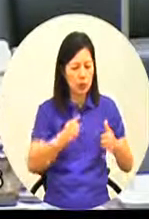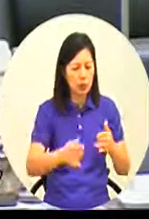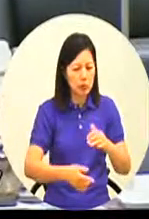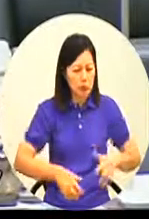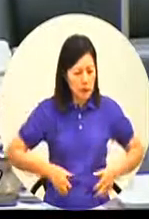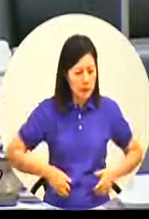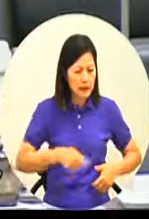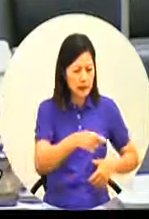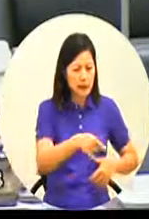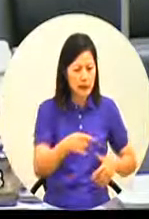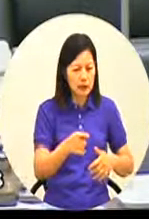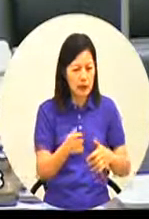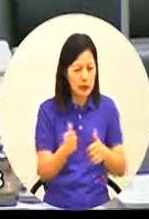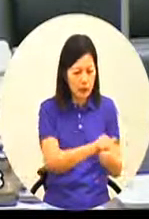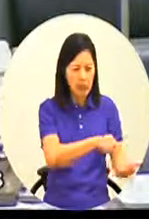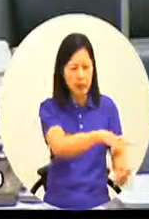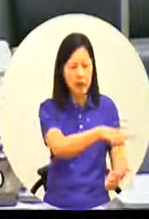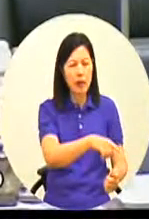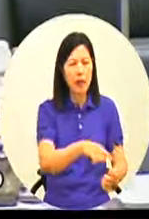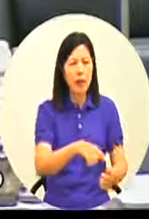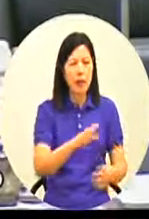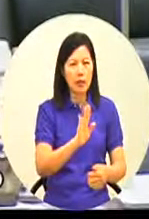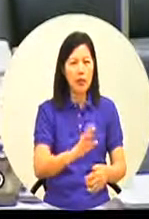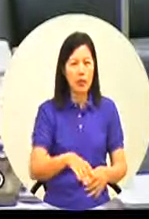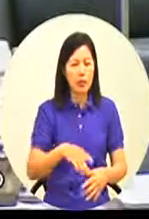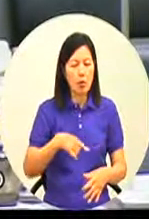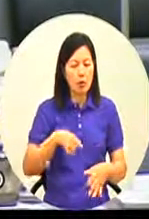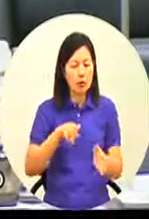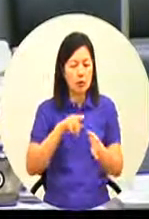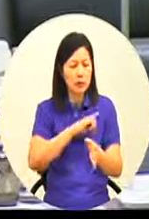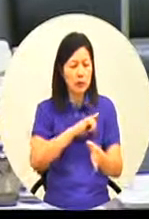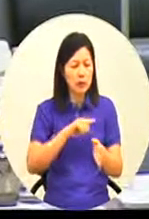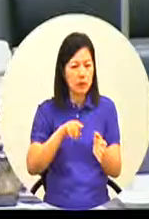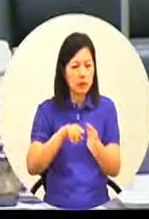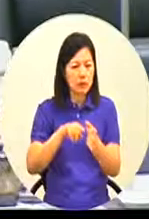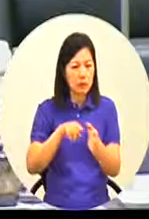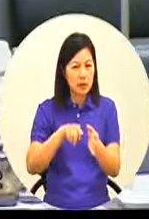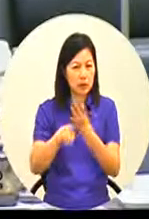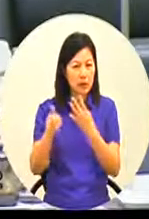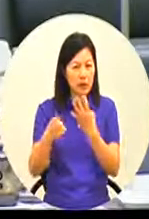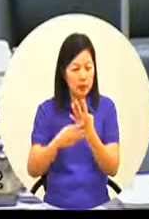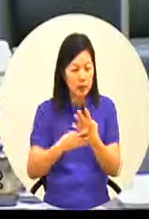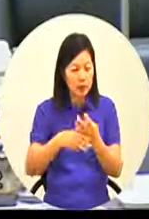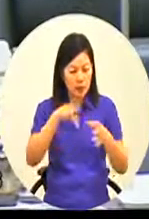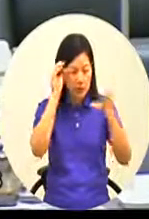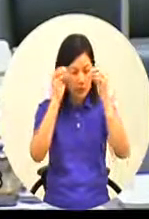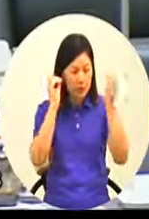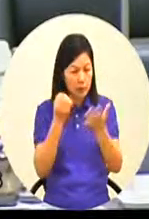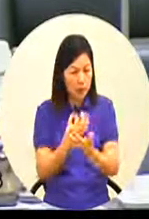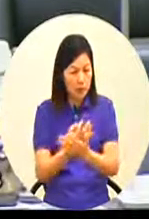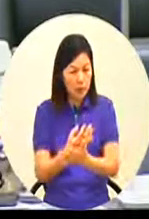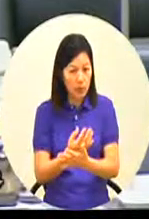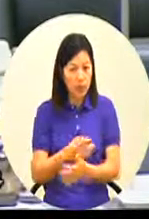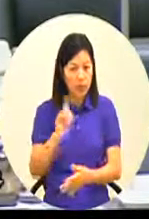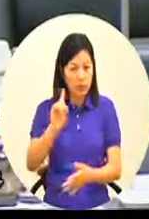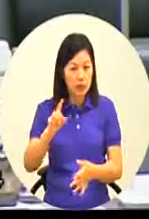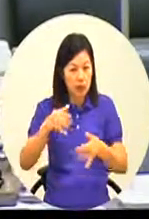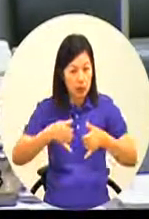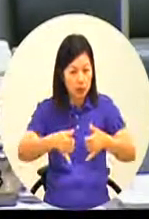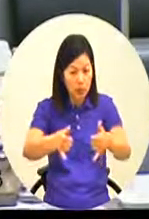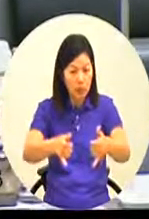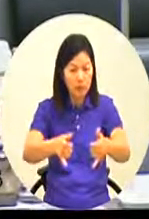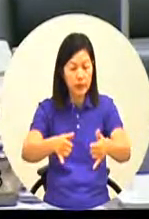罪，但是因为我的专业知识不足。所以我需要你们告诉我什么样的路，你们在维修之后